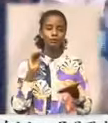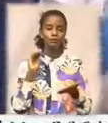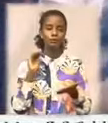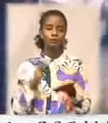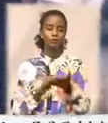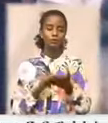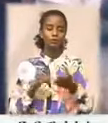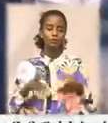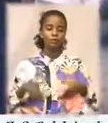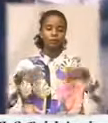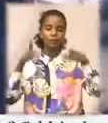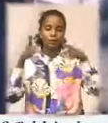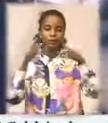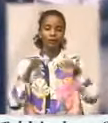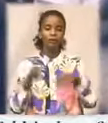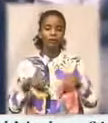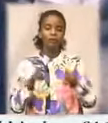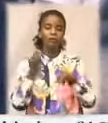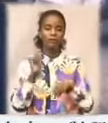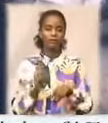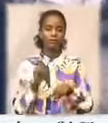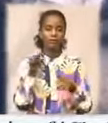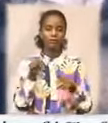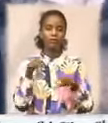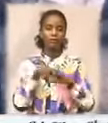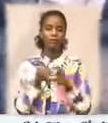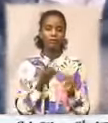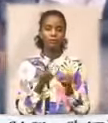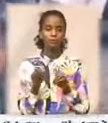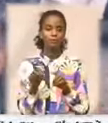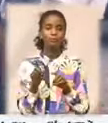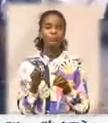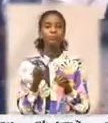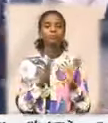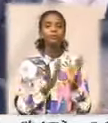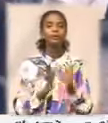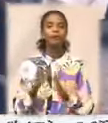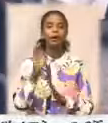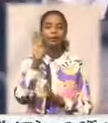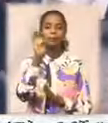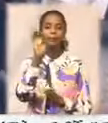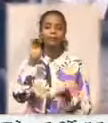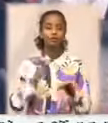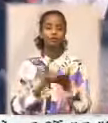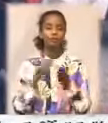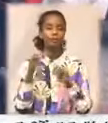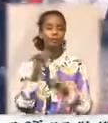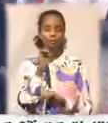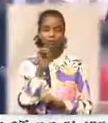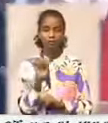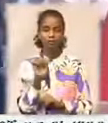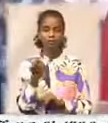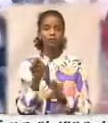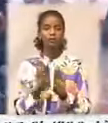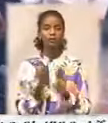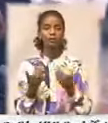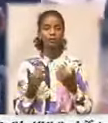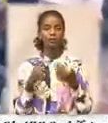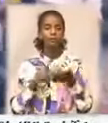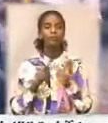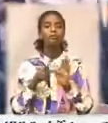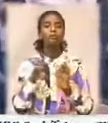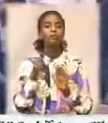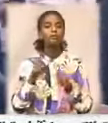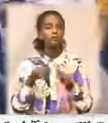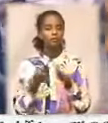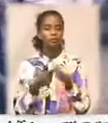ሺህ ኩንታል ለመኸር ያስፈልገናል። ከዛ ውስጥ እንግዲህ ያዘጋጀነው ከ40 ሺህ በላይ አይደለም። ይህ ክፍተት አለ ማለት ነው። ይህንን